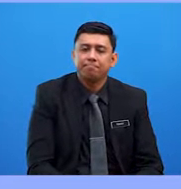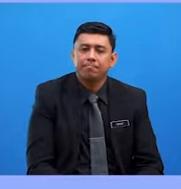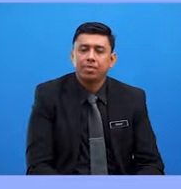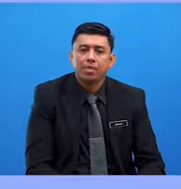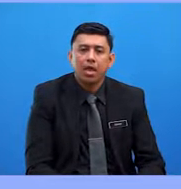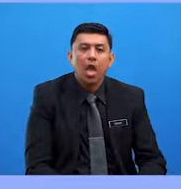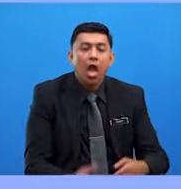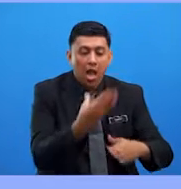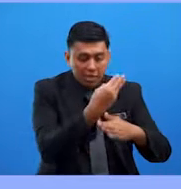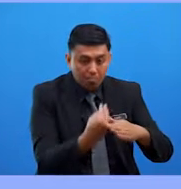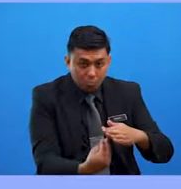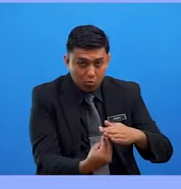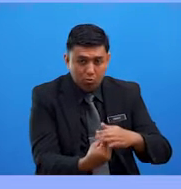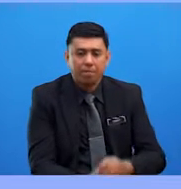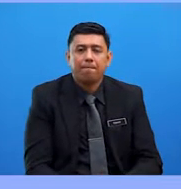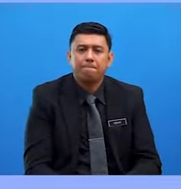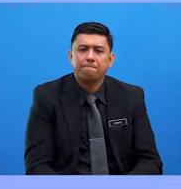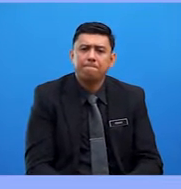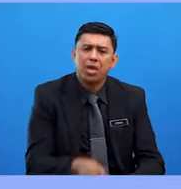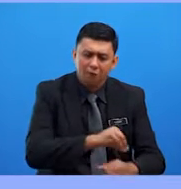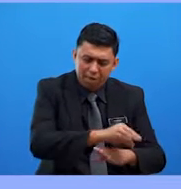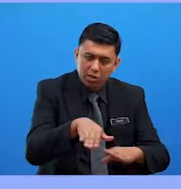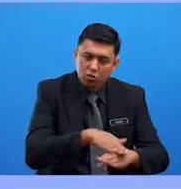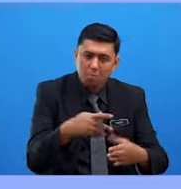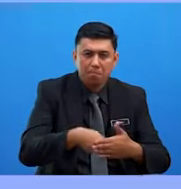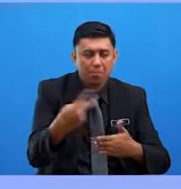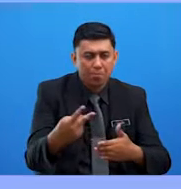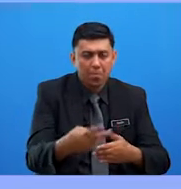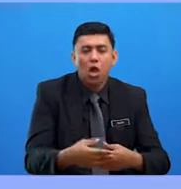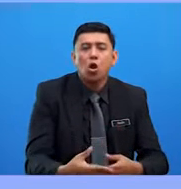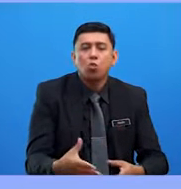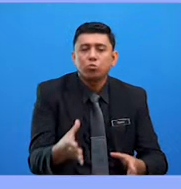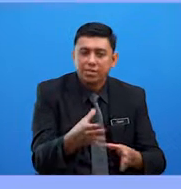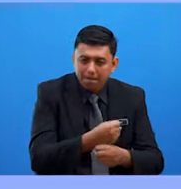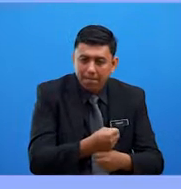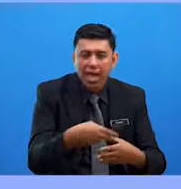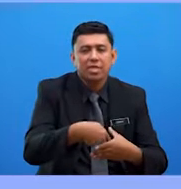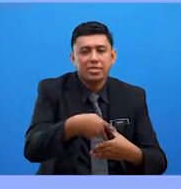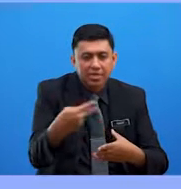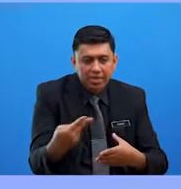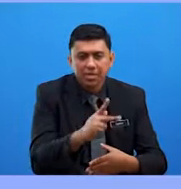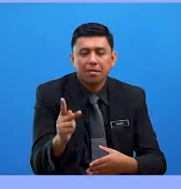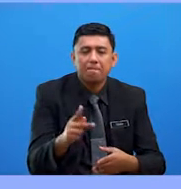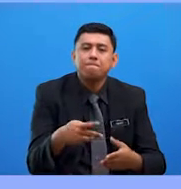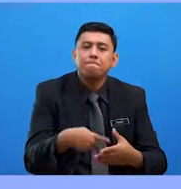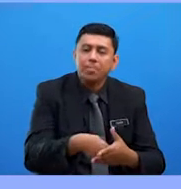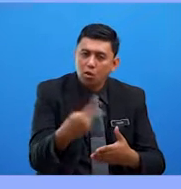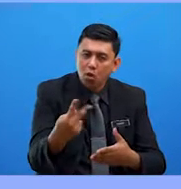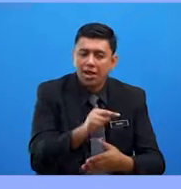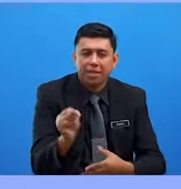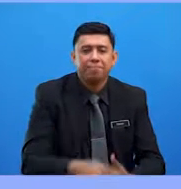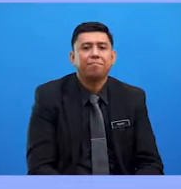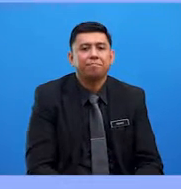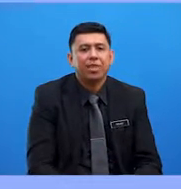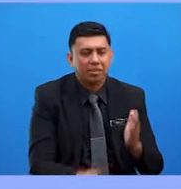Input merupakan faktor pengeluaran yang digunakan untuk menghasilkan keluaran. Proses